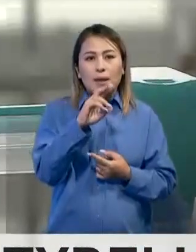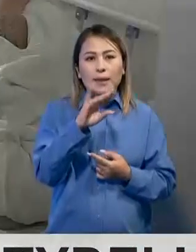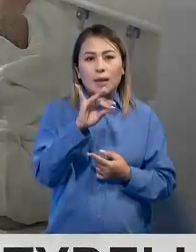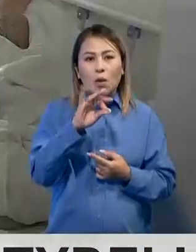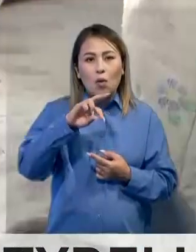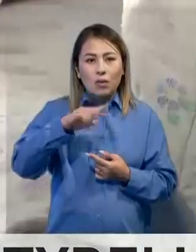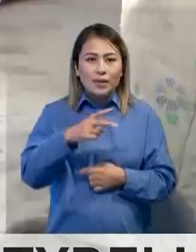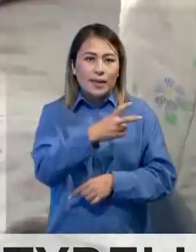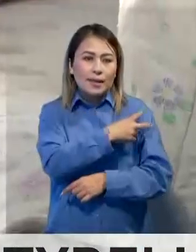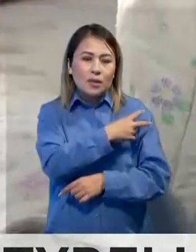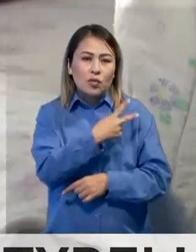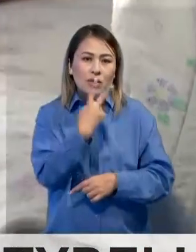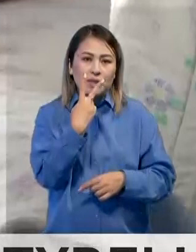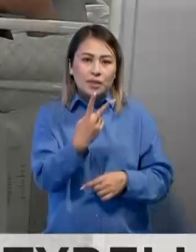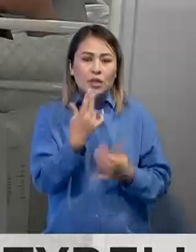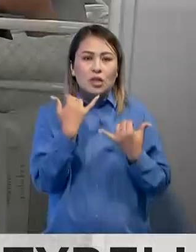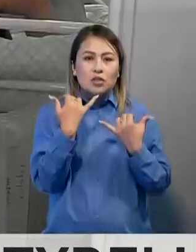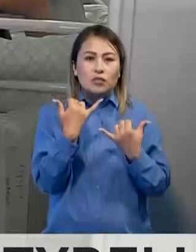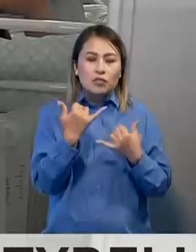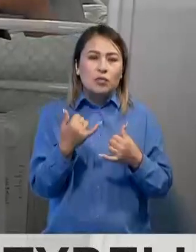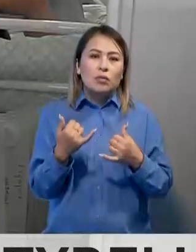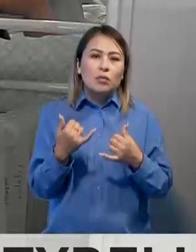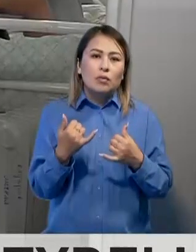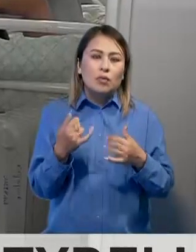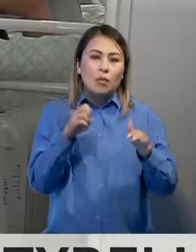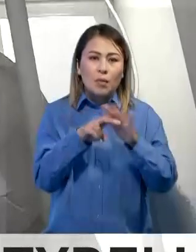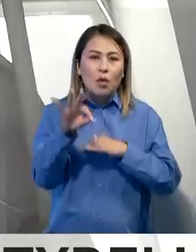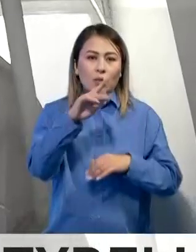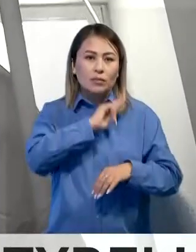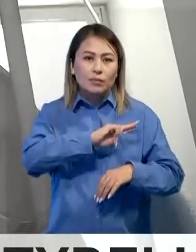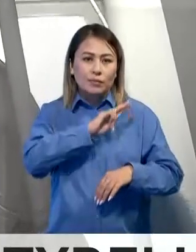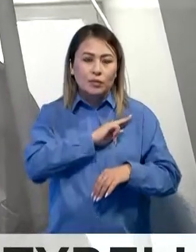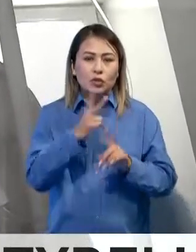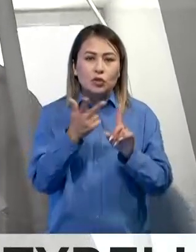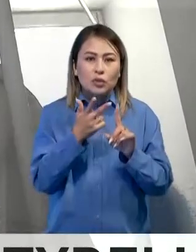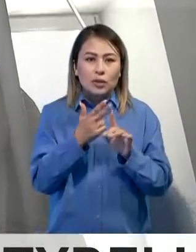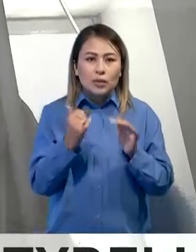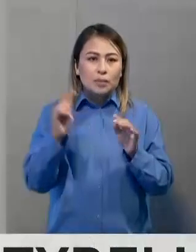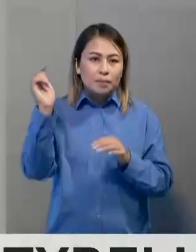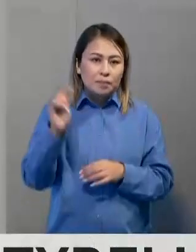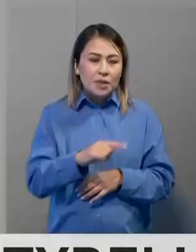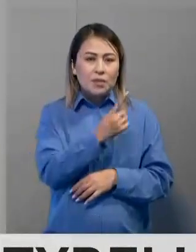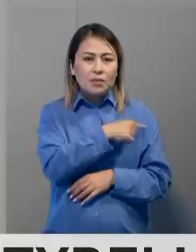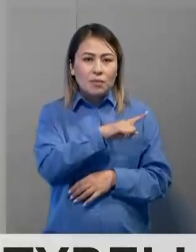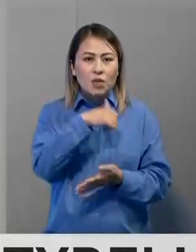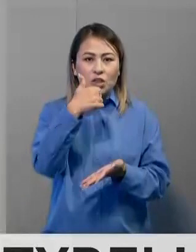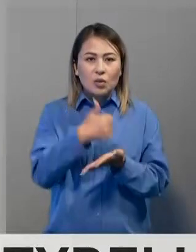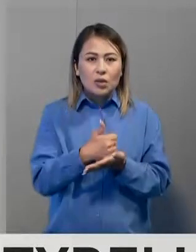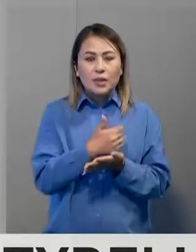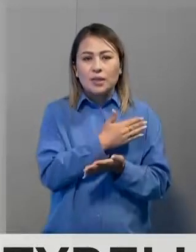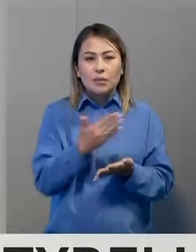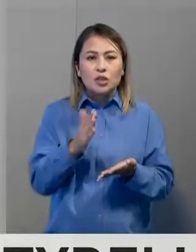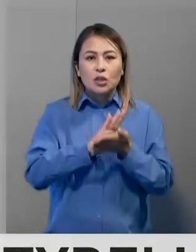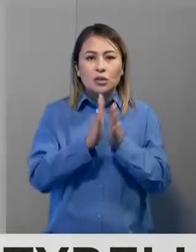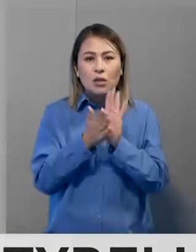бактериолог. Дәрігерлердің екеуі қазір көші-қон құжаттарын рәсімдеп жатыр. Ал үшіншісі енді келеді. Медициналық мекеме басшылығы